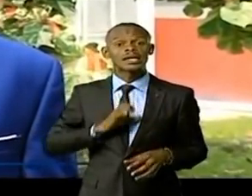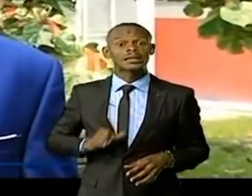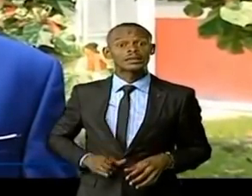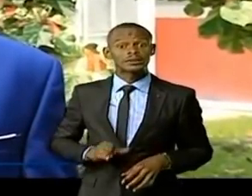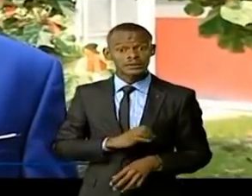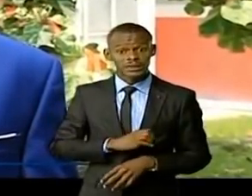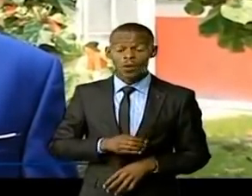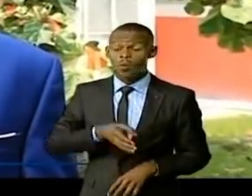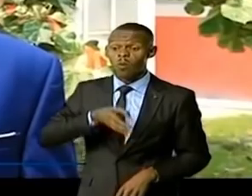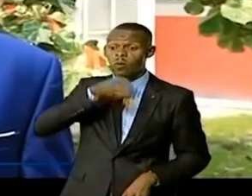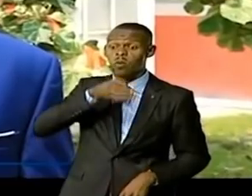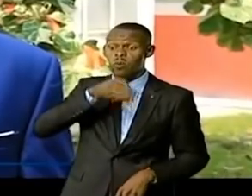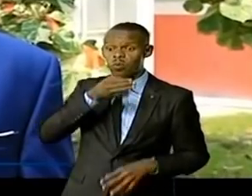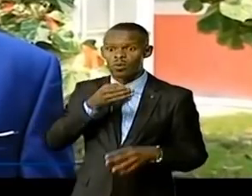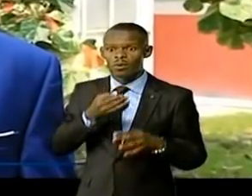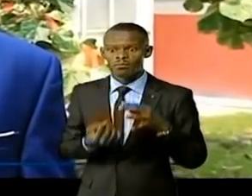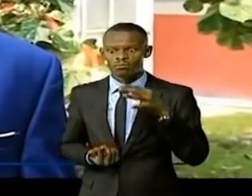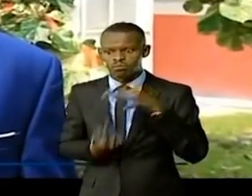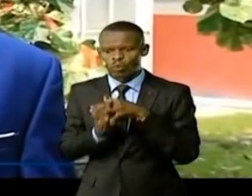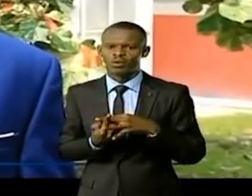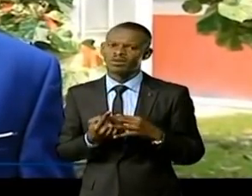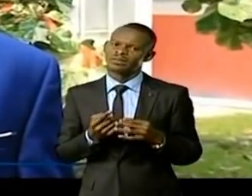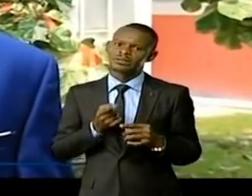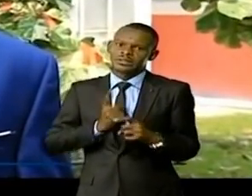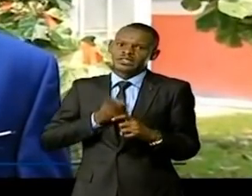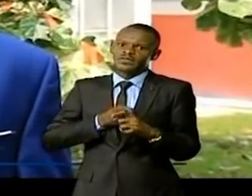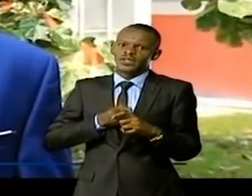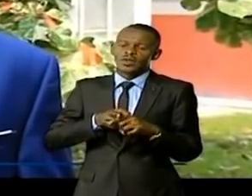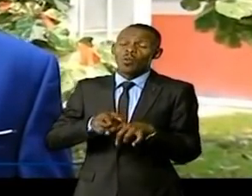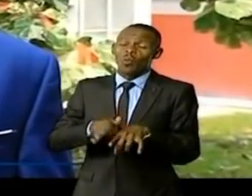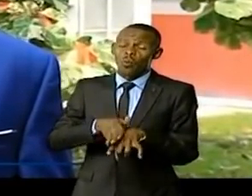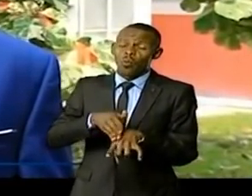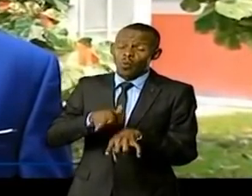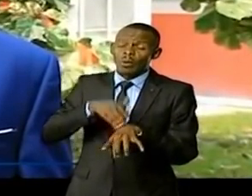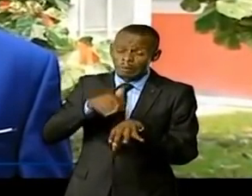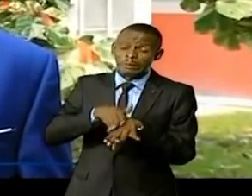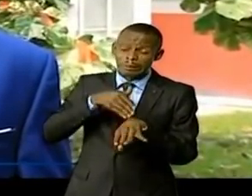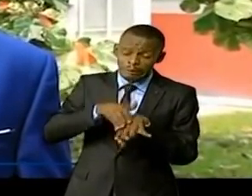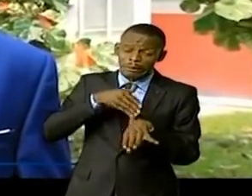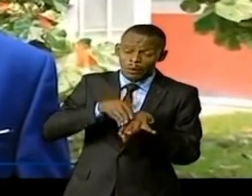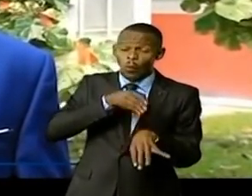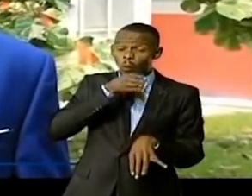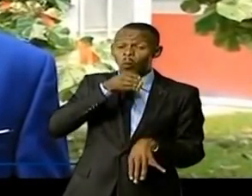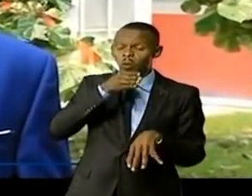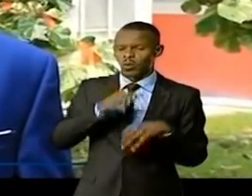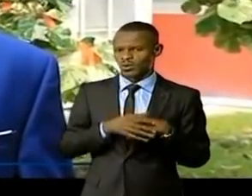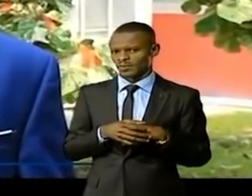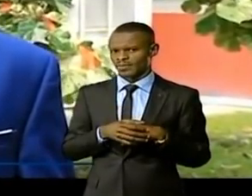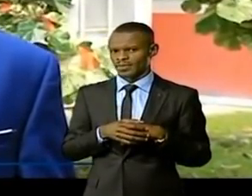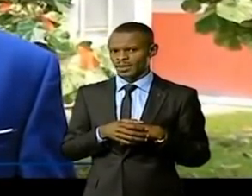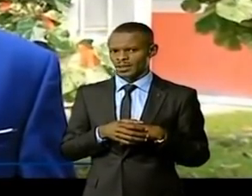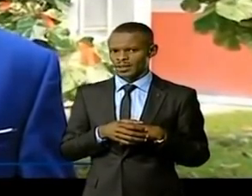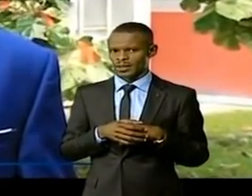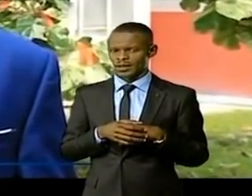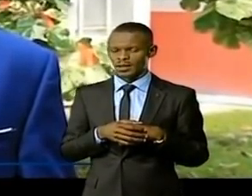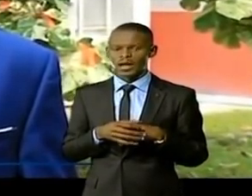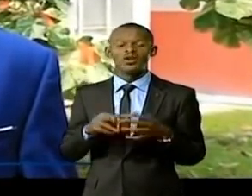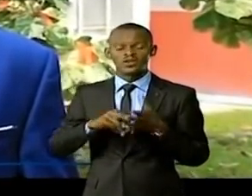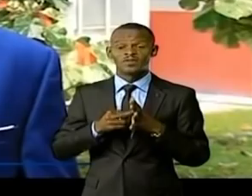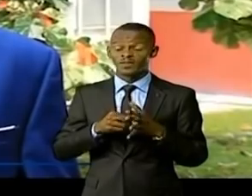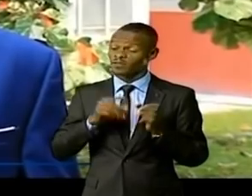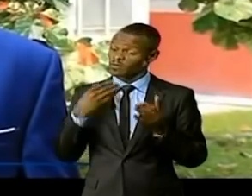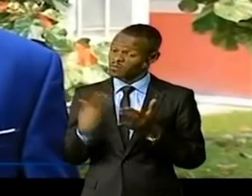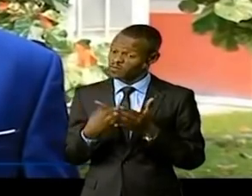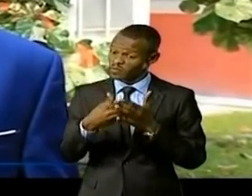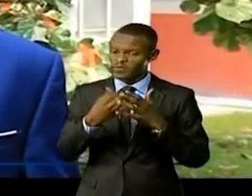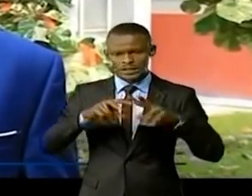par une longue phase où des lésions prémonitoires, qu'on appelle des lésions précancéreuse évolue à bas